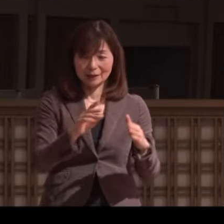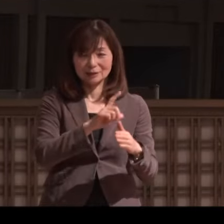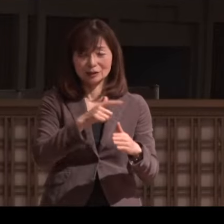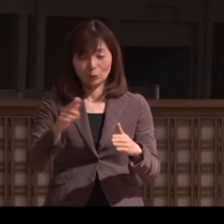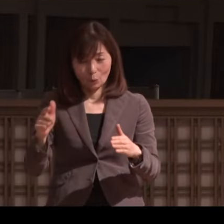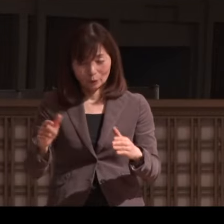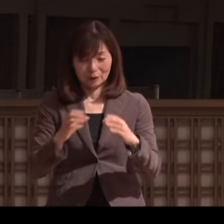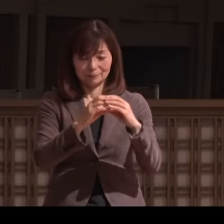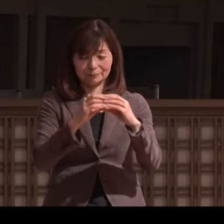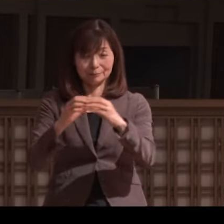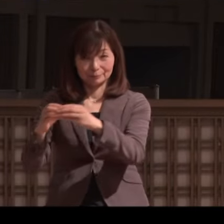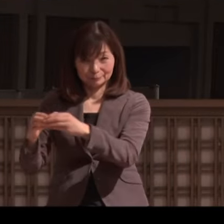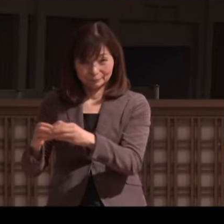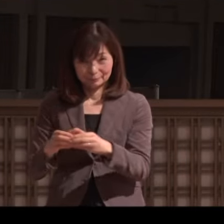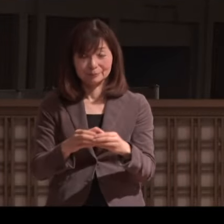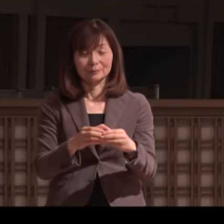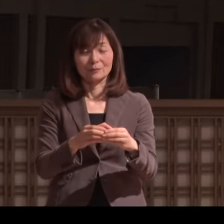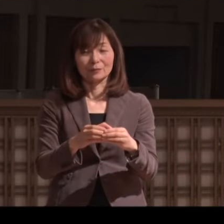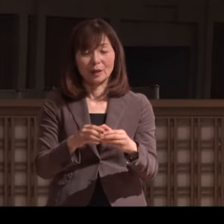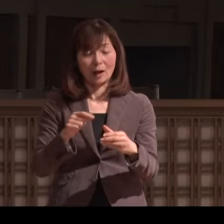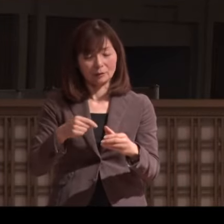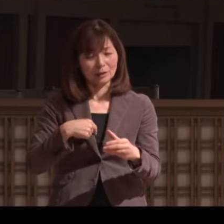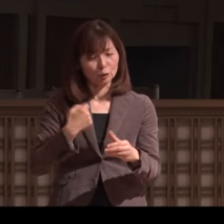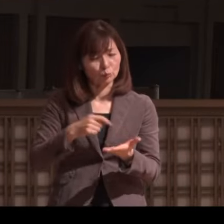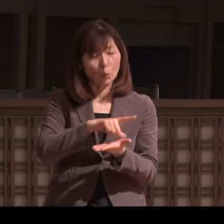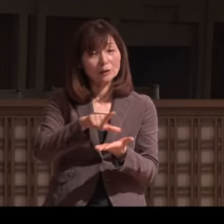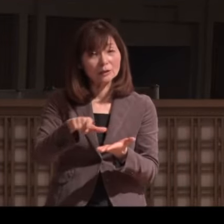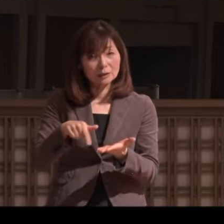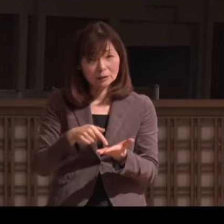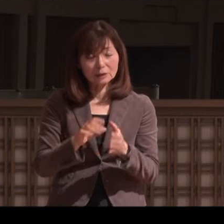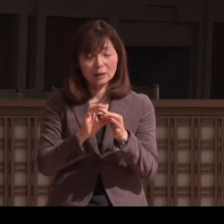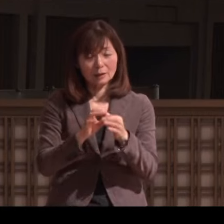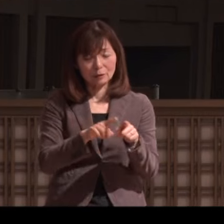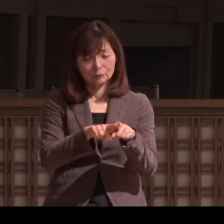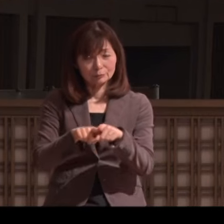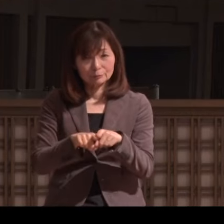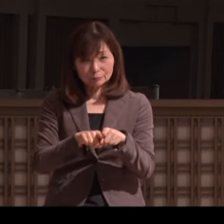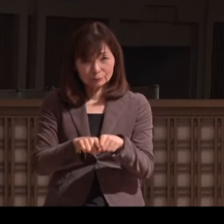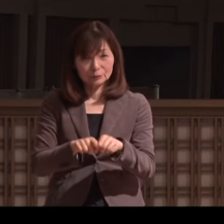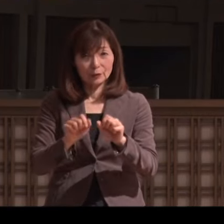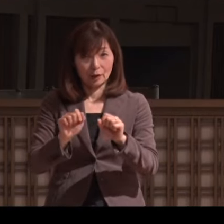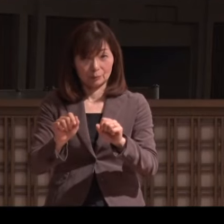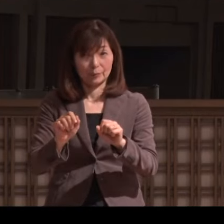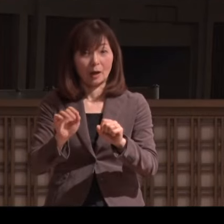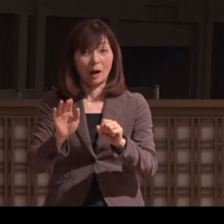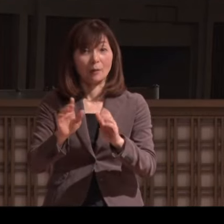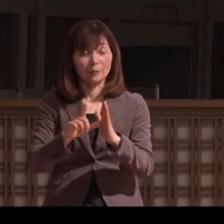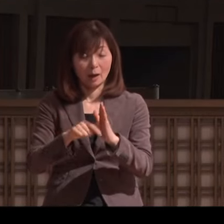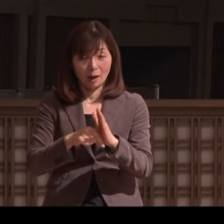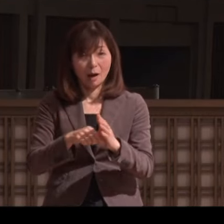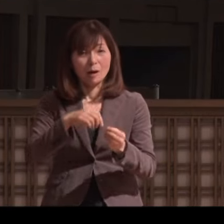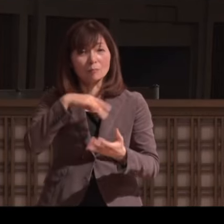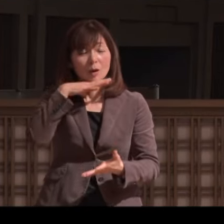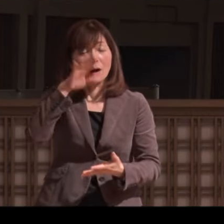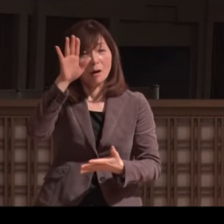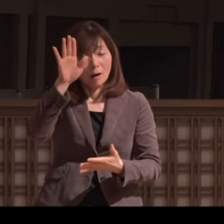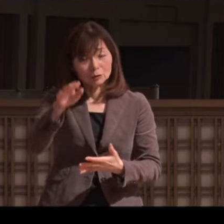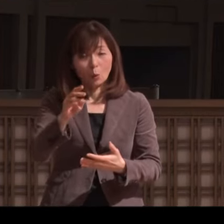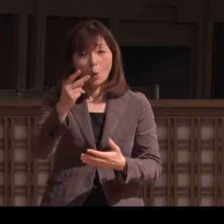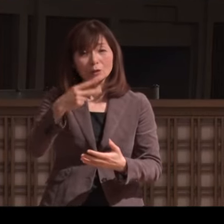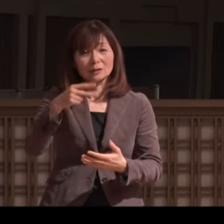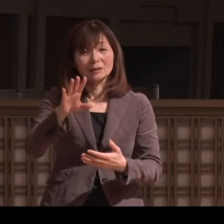つってましたあんなものが自分たちの地域で連絡密にやっててくれれば老後2000万円いりますよって脅されてる